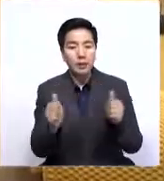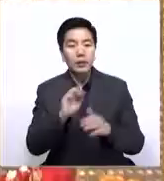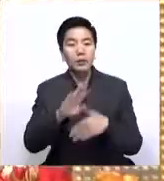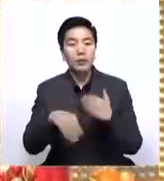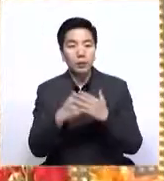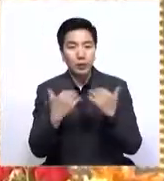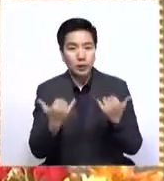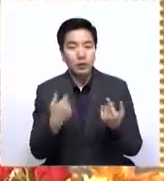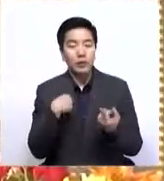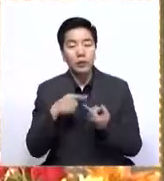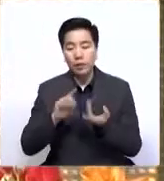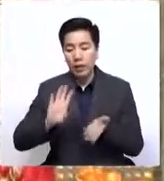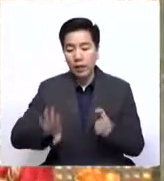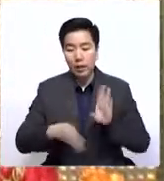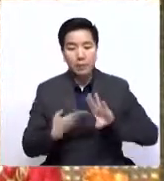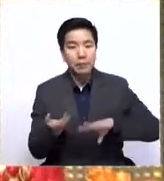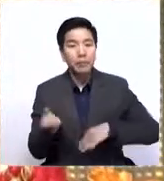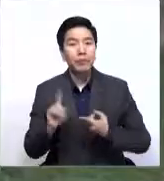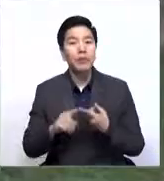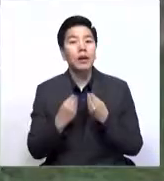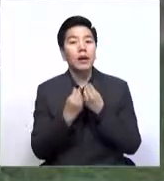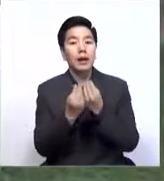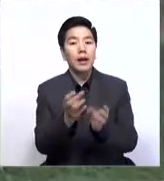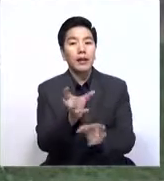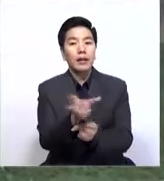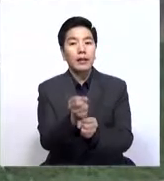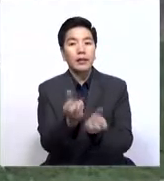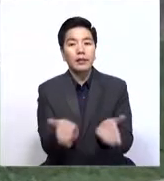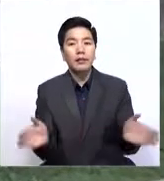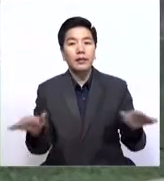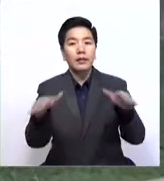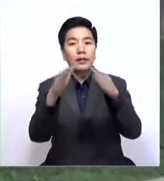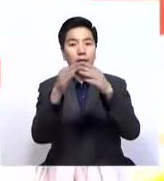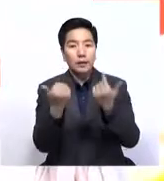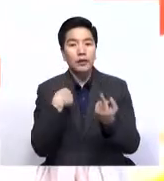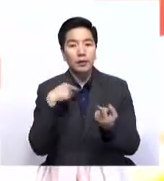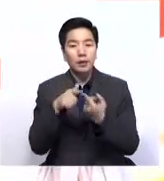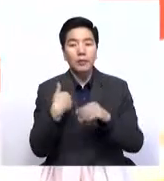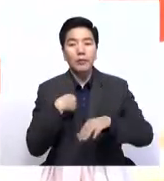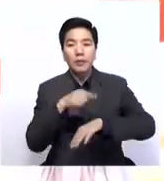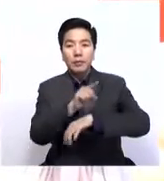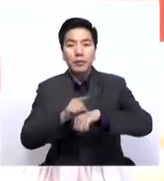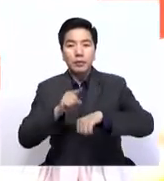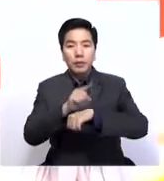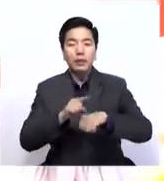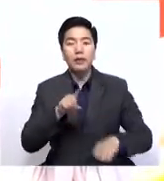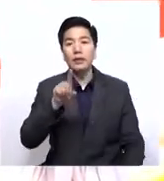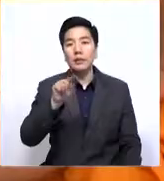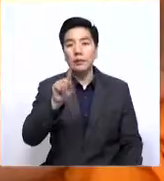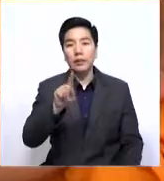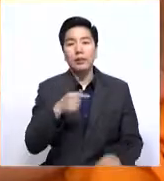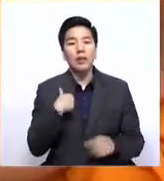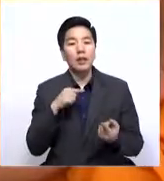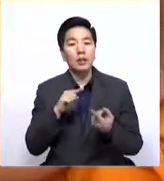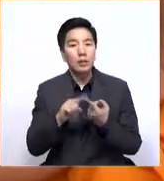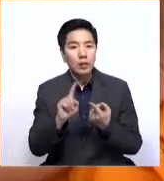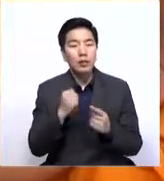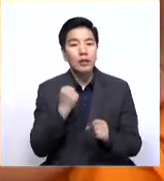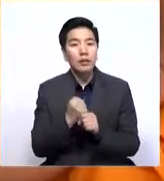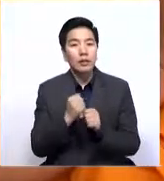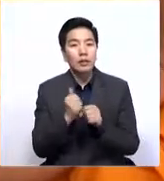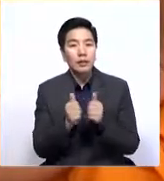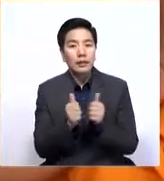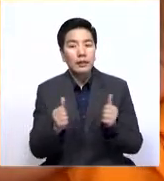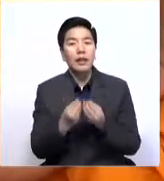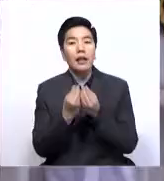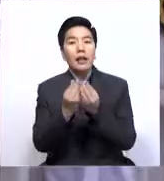ดีการรำถวายหน้าพระบรมราชานุสาวรีย์และการยิงสดุด21นัดแสดงความกตัญญูต่อสมเด็จ